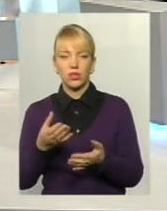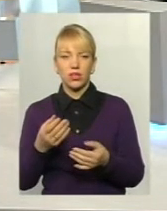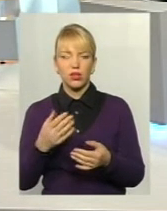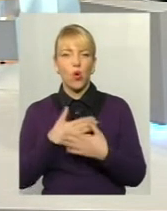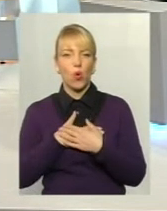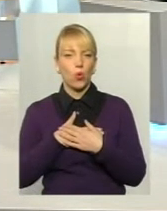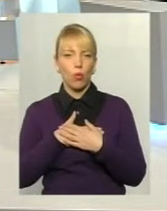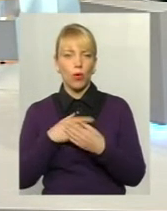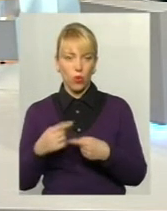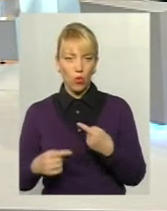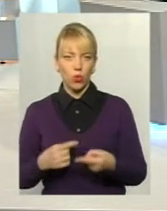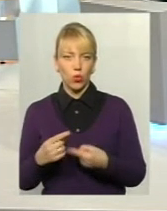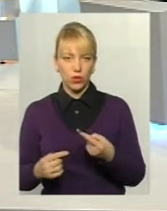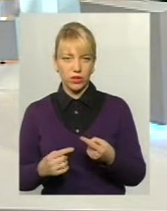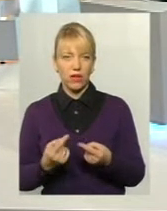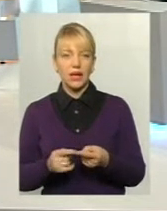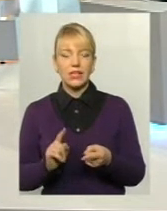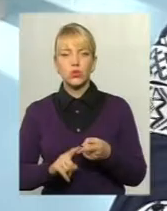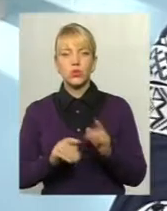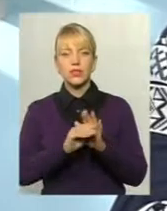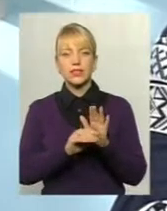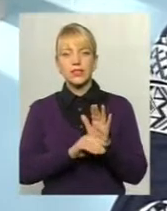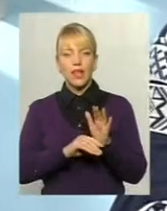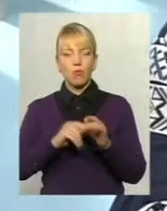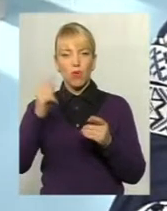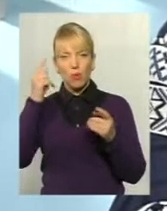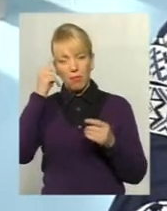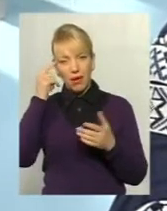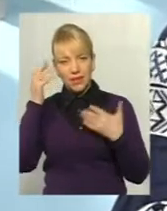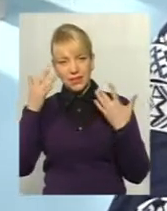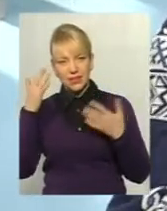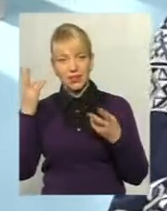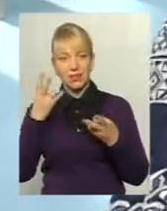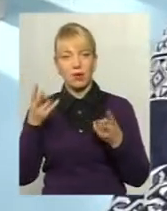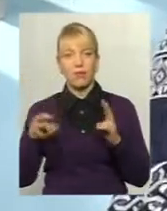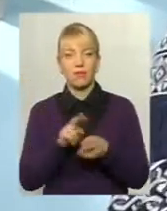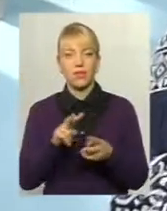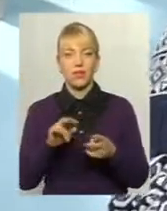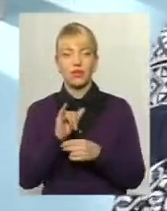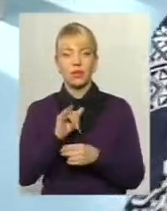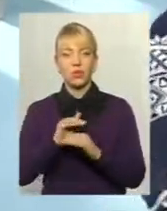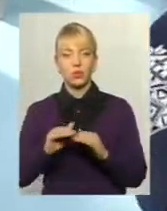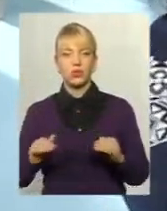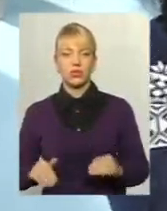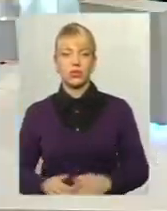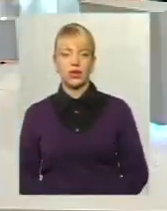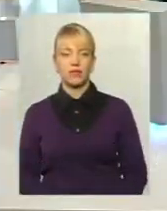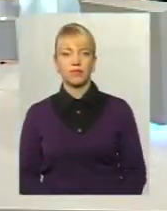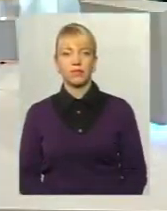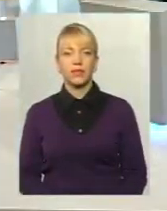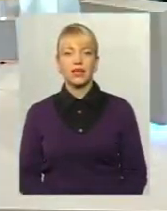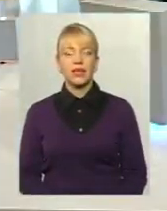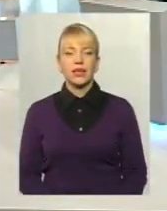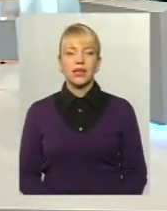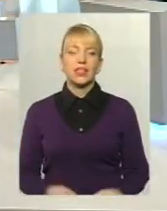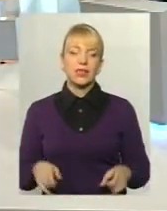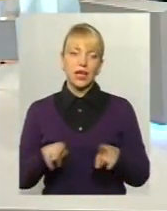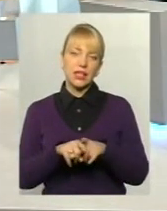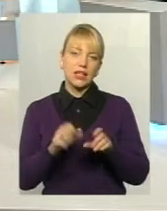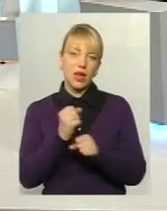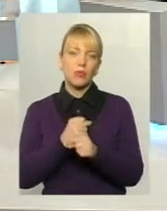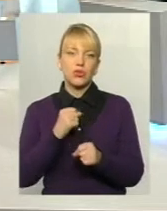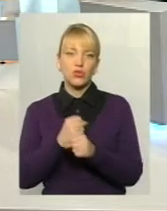онуків. Тобто, цю систему мислення потрібно міняти, тобто, треба і саме в дітей. Абсолютно. І починати ще. І от такі